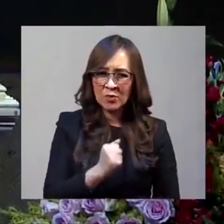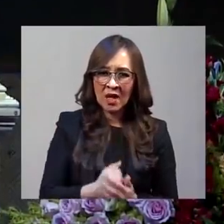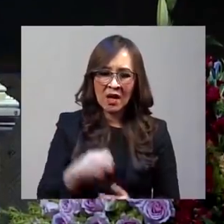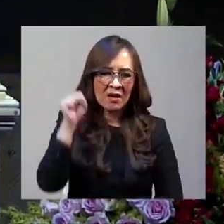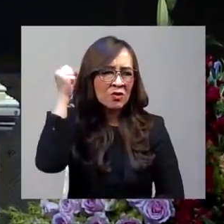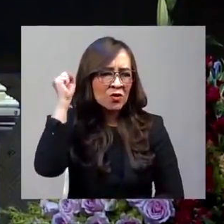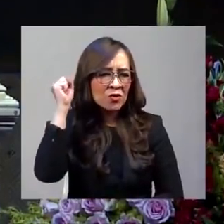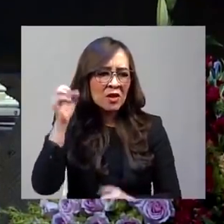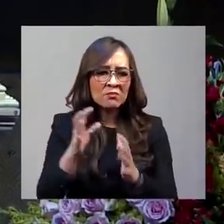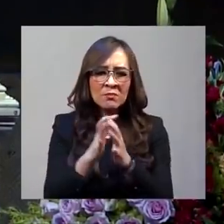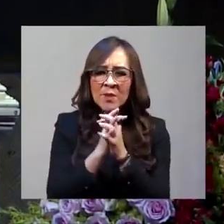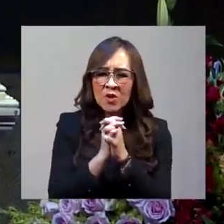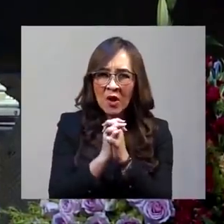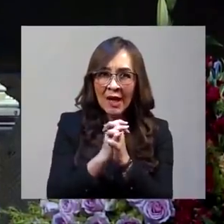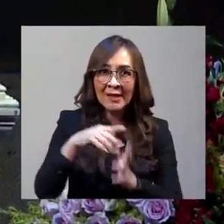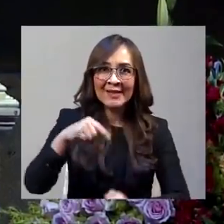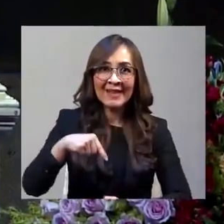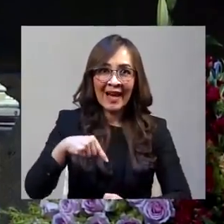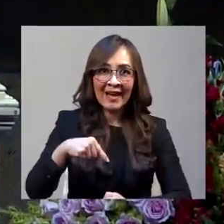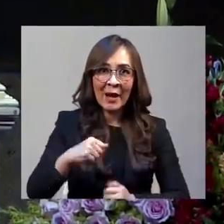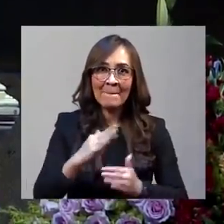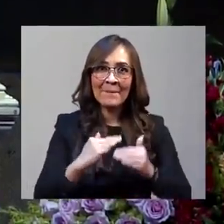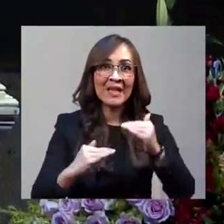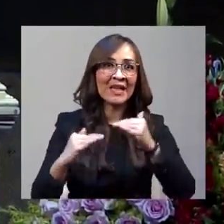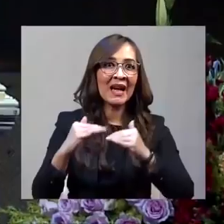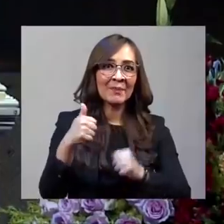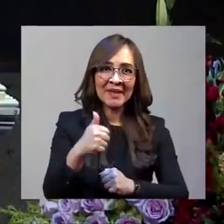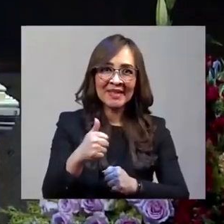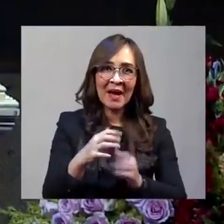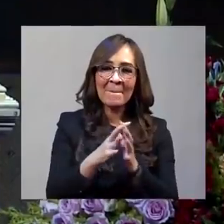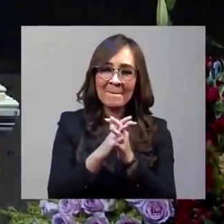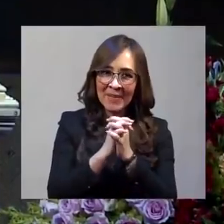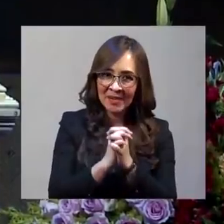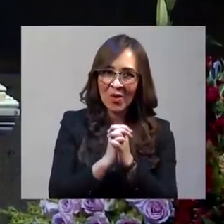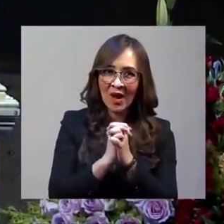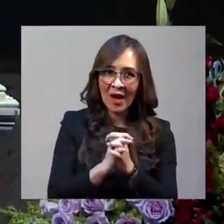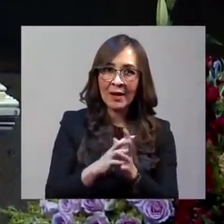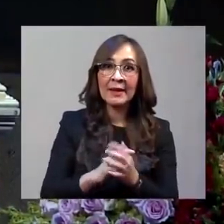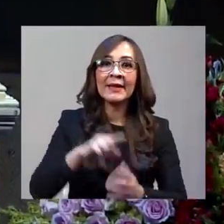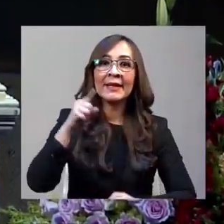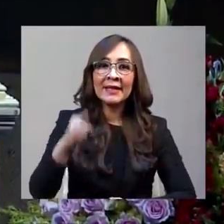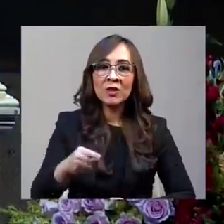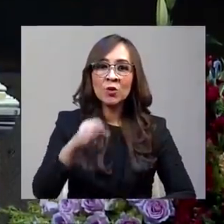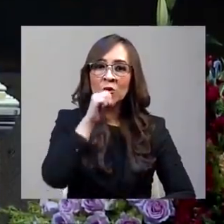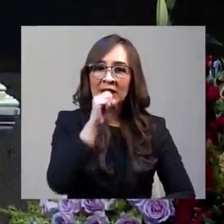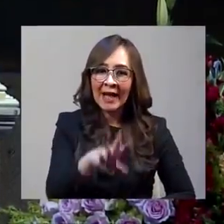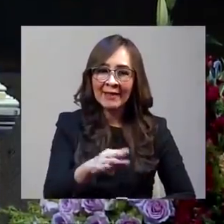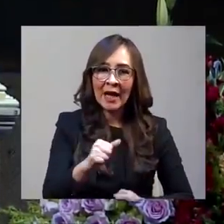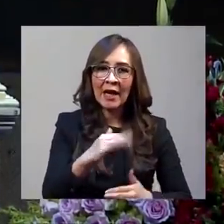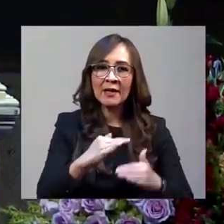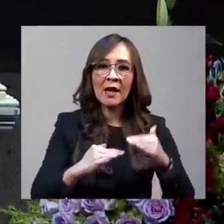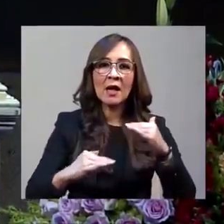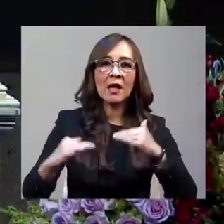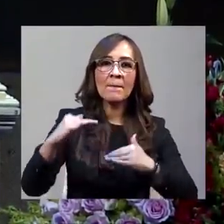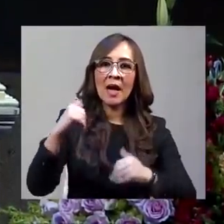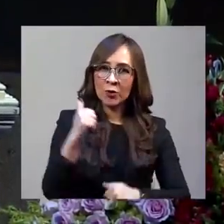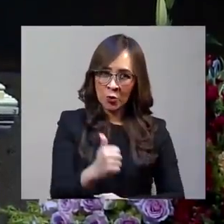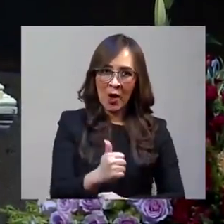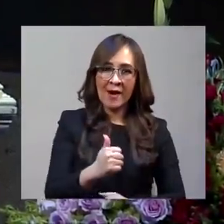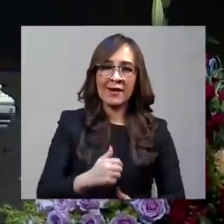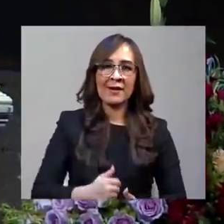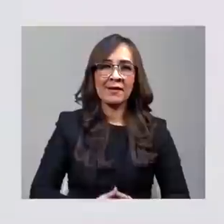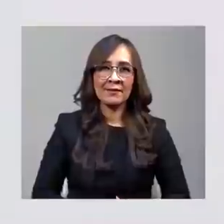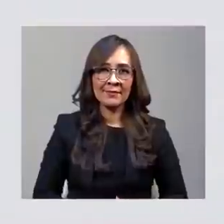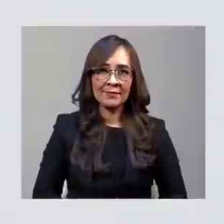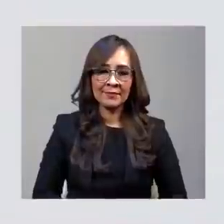mulai mau berdoa. Itu yang saya bilang, peningkatan-peningkatan, kemajuan-kemajuan. Yang menjadikan hidup kita indah. Dan hidup yang indah itu menjadikan kita kesaksian buat banyak orang.